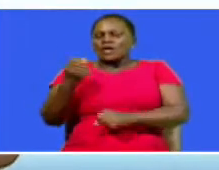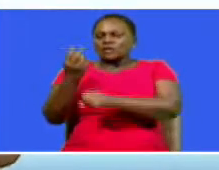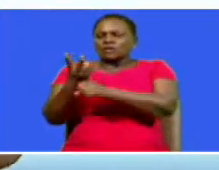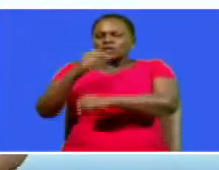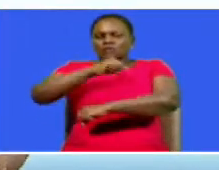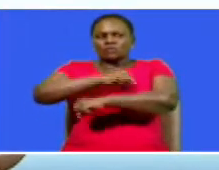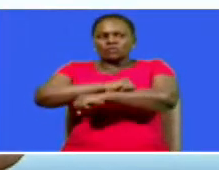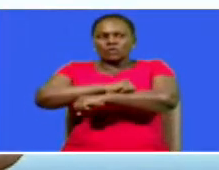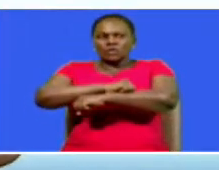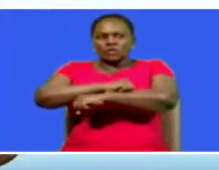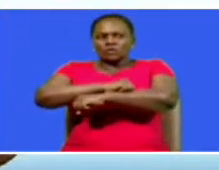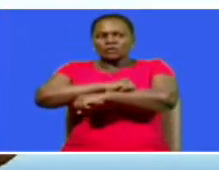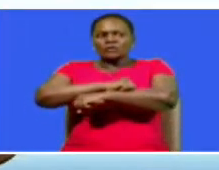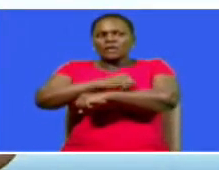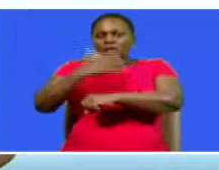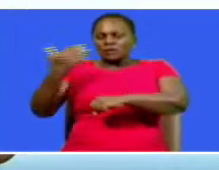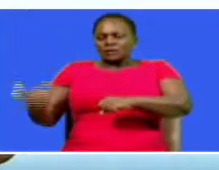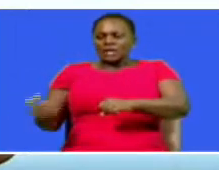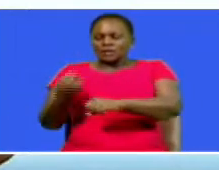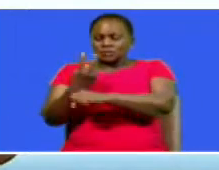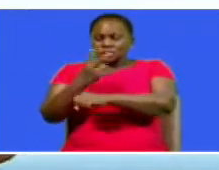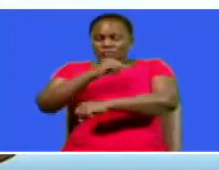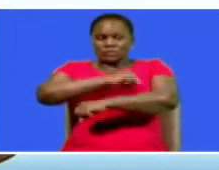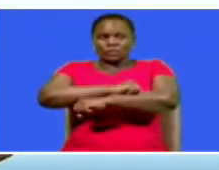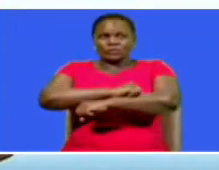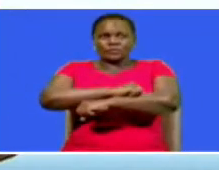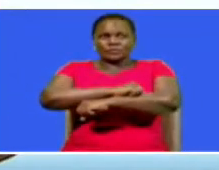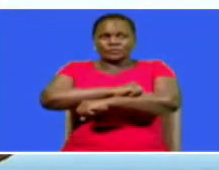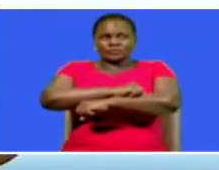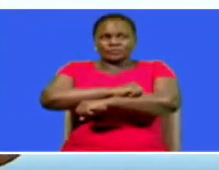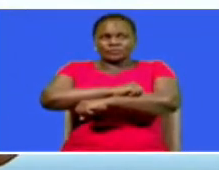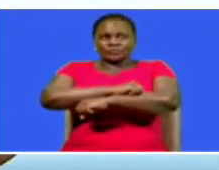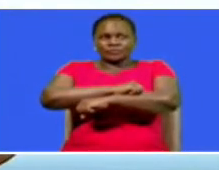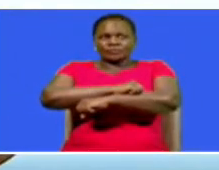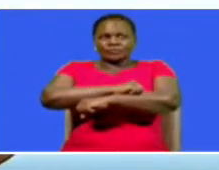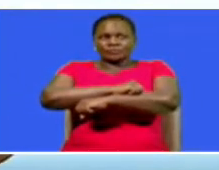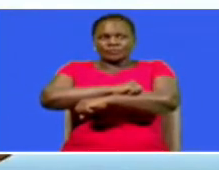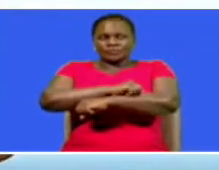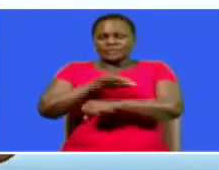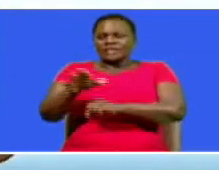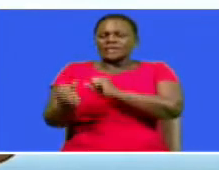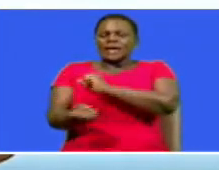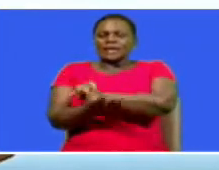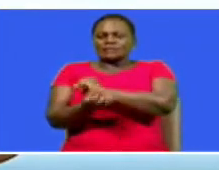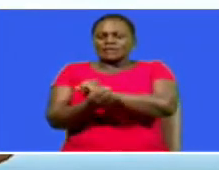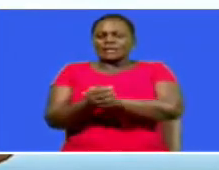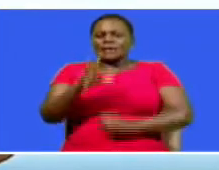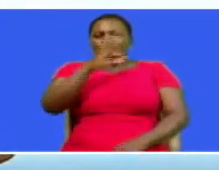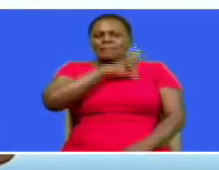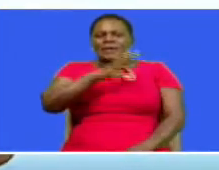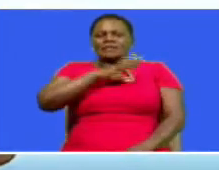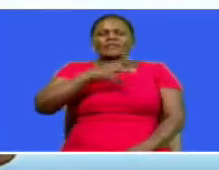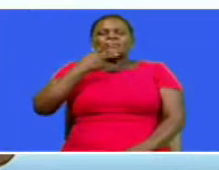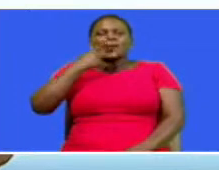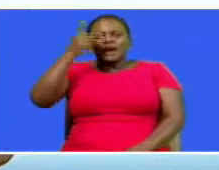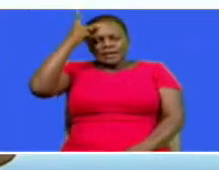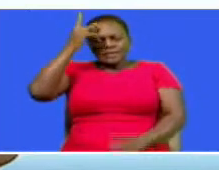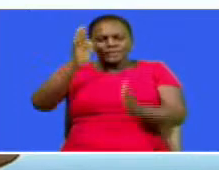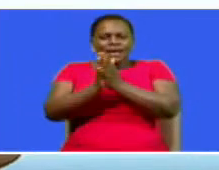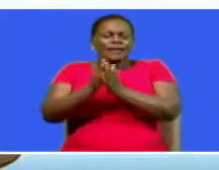ya ngazi ya chini iwe kwenye himaya ya shule za msingi, wakisema mwelekeo huo utafaa wazazi na wakuu wa